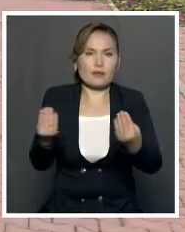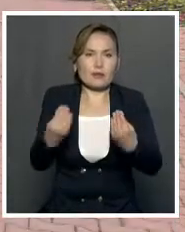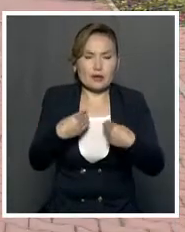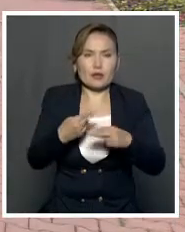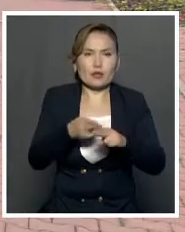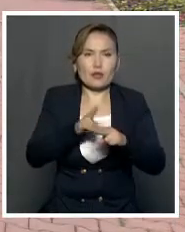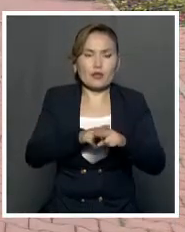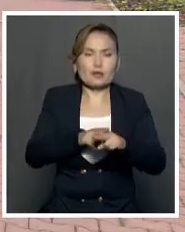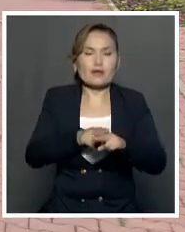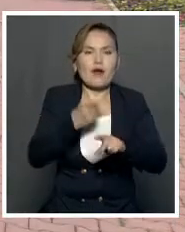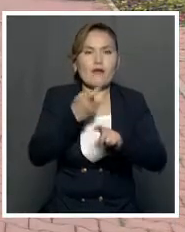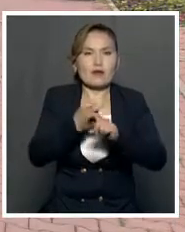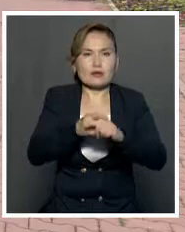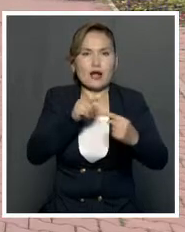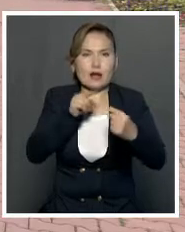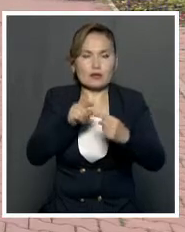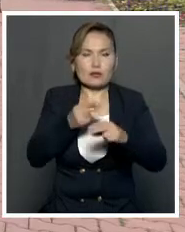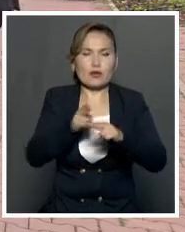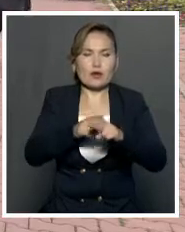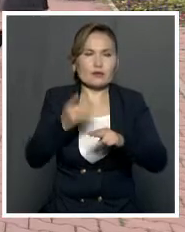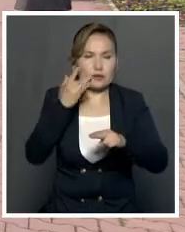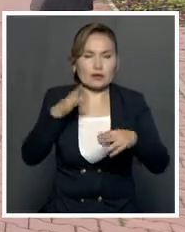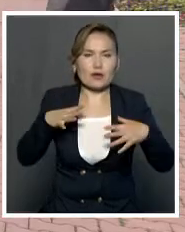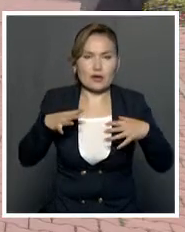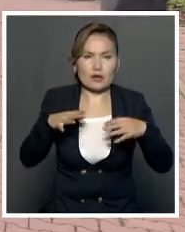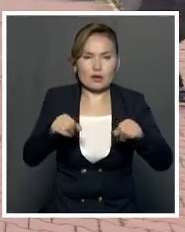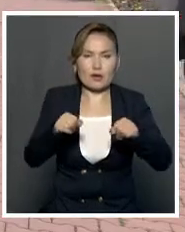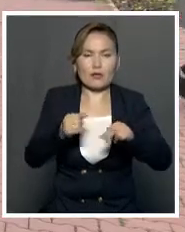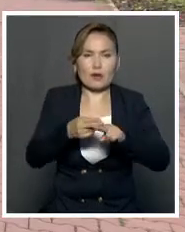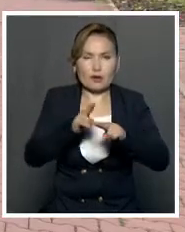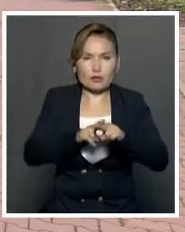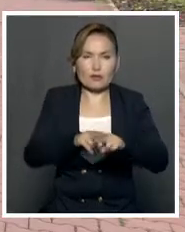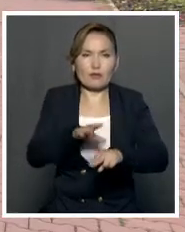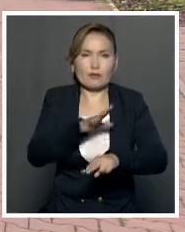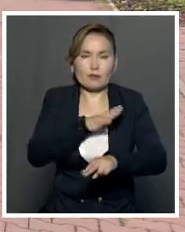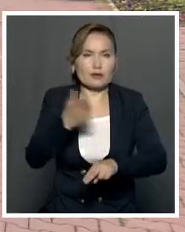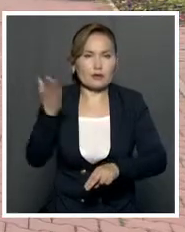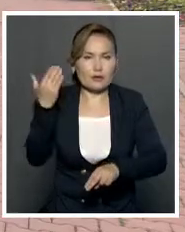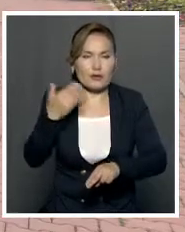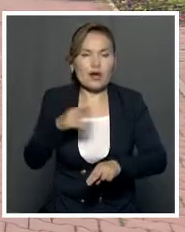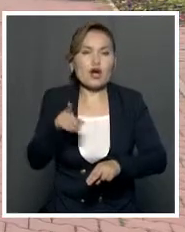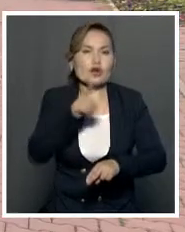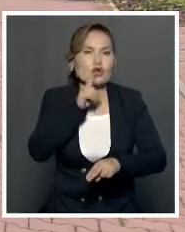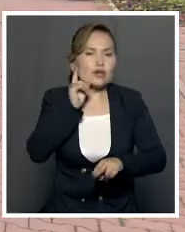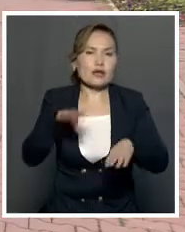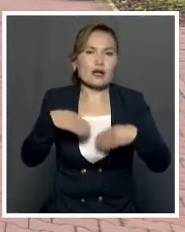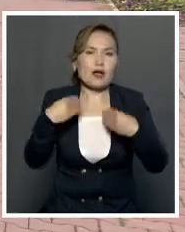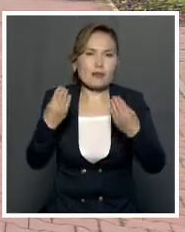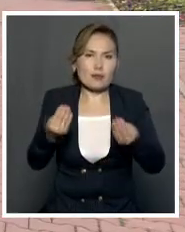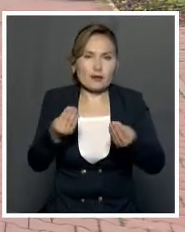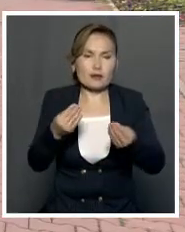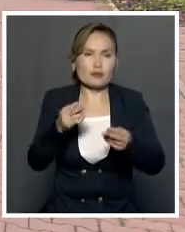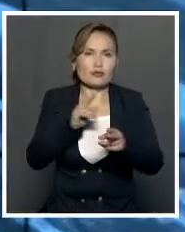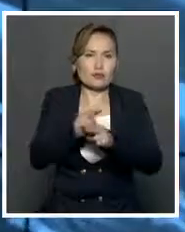тұруға жүрегімізді, санамызды оятады. Сондықтан жастарға беретіні көп Жамбыл атамыздың.